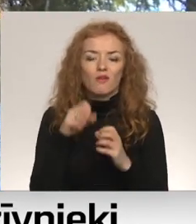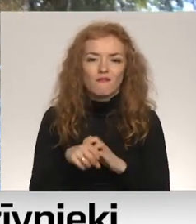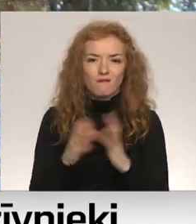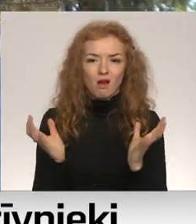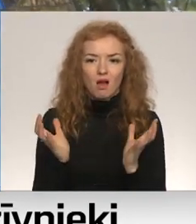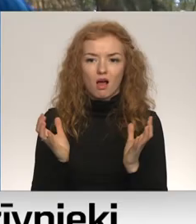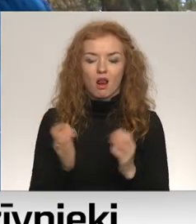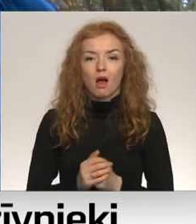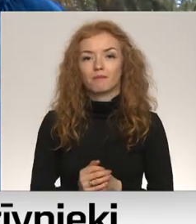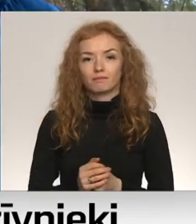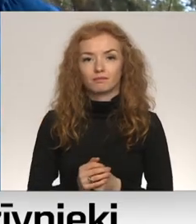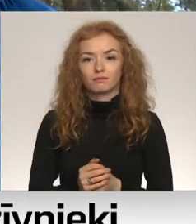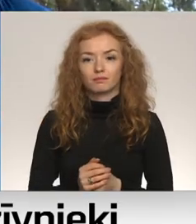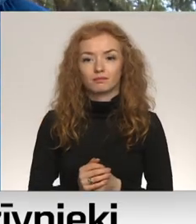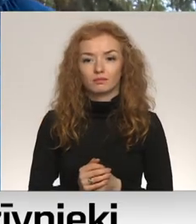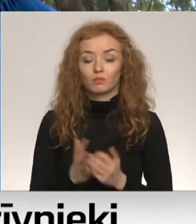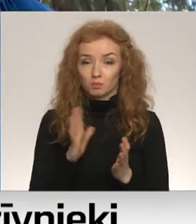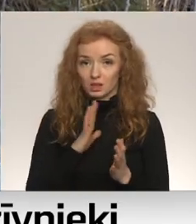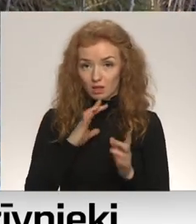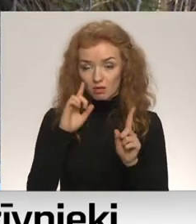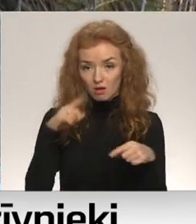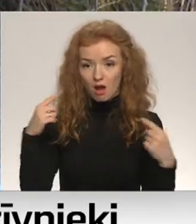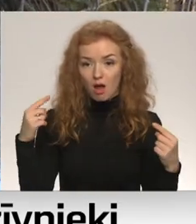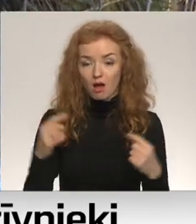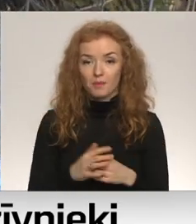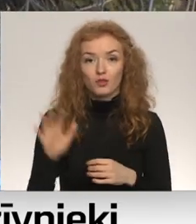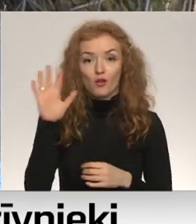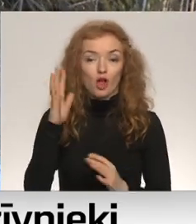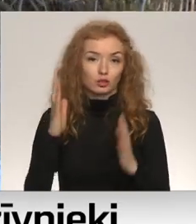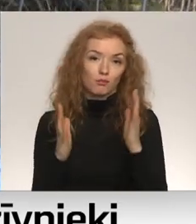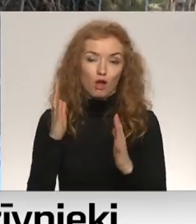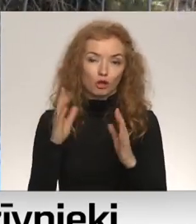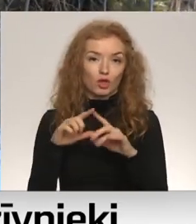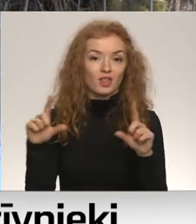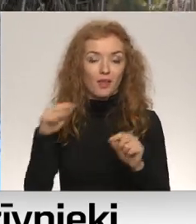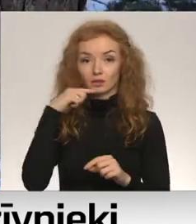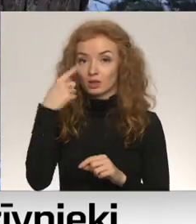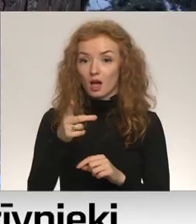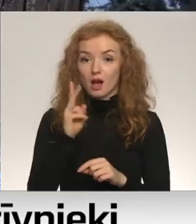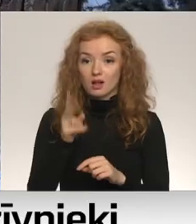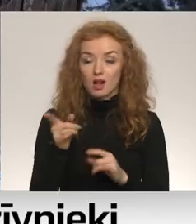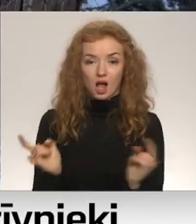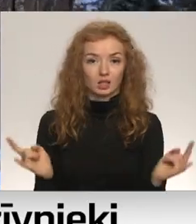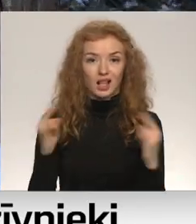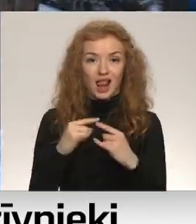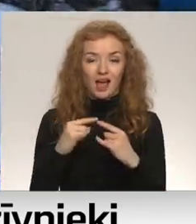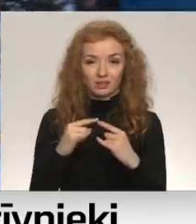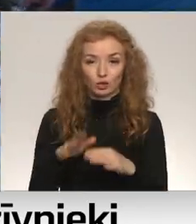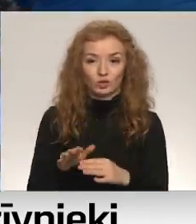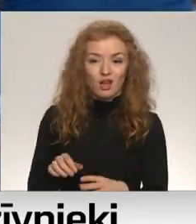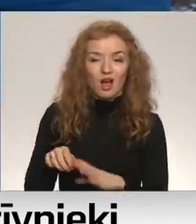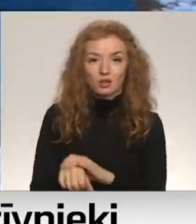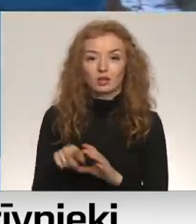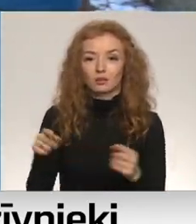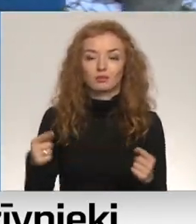sāp. Nu, diezgan traki bija. Valsts meža dienestā RTV saka, ka slasts, kurā iekrita Esmeralda,